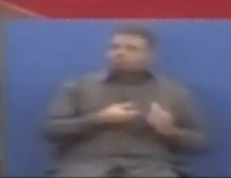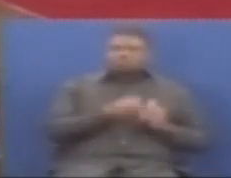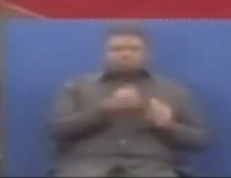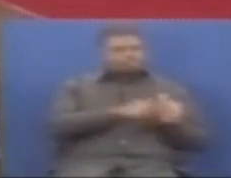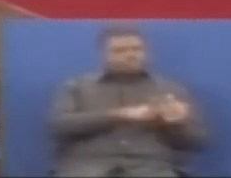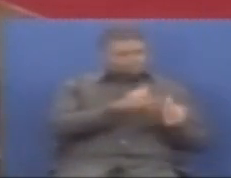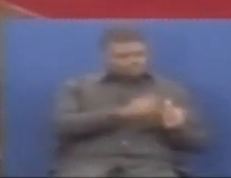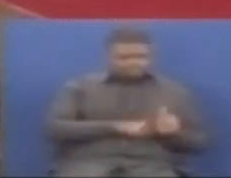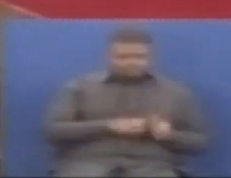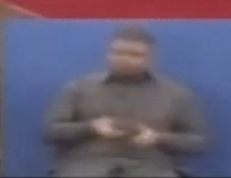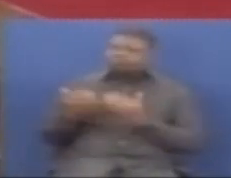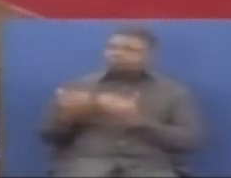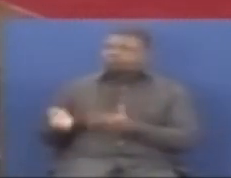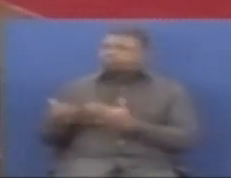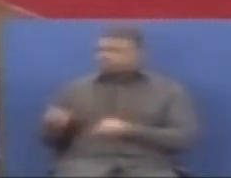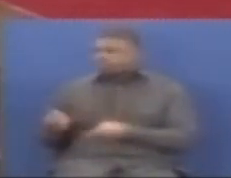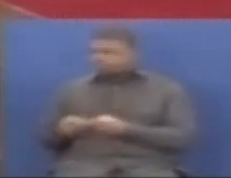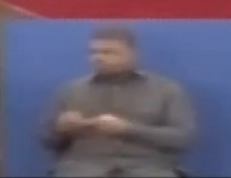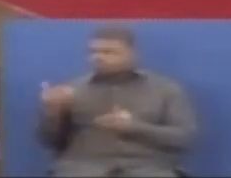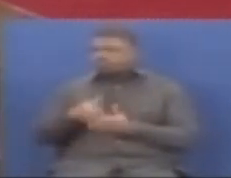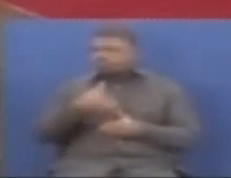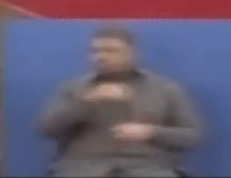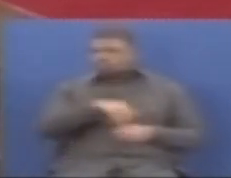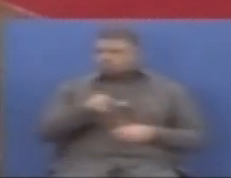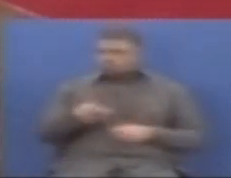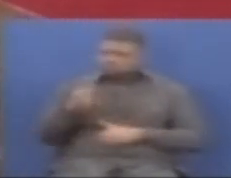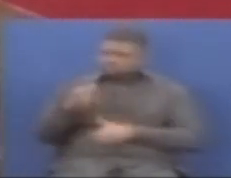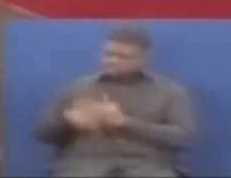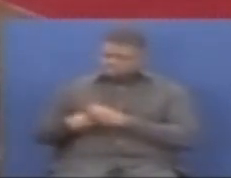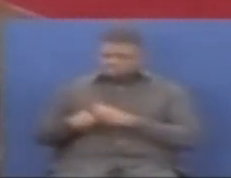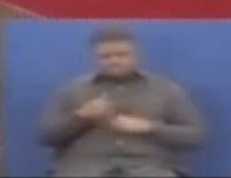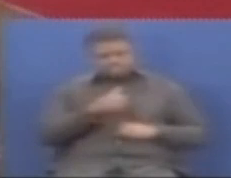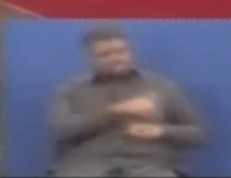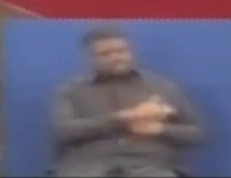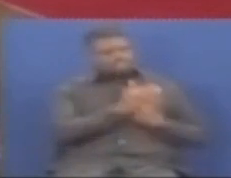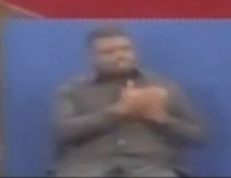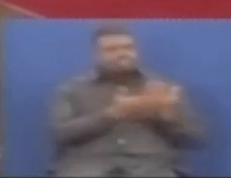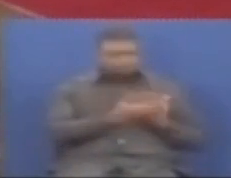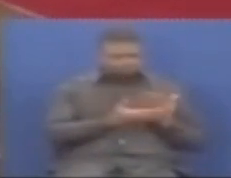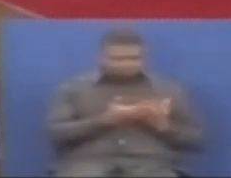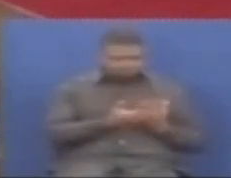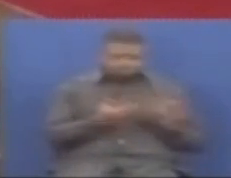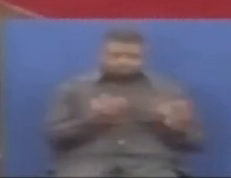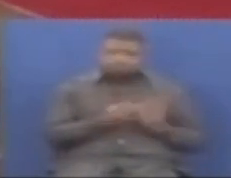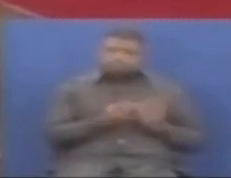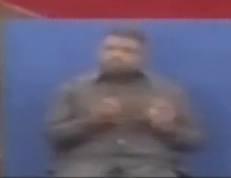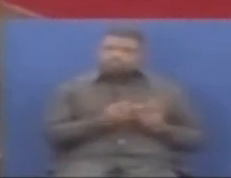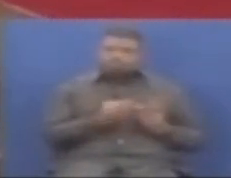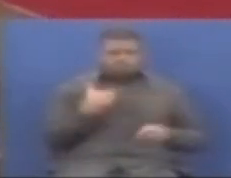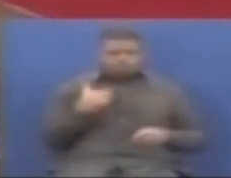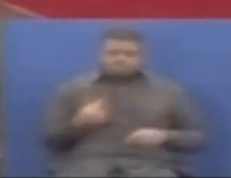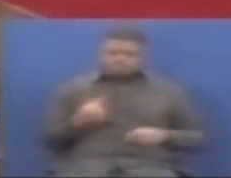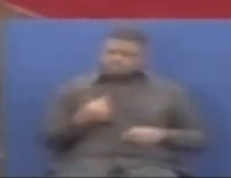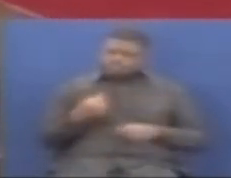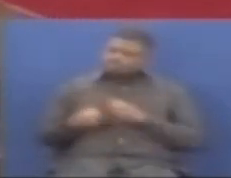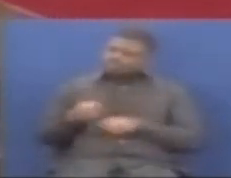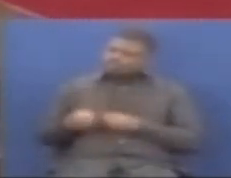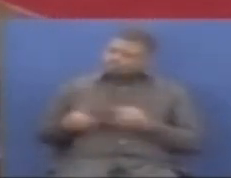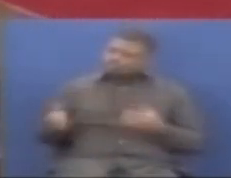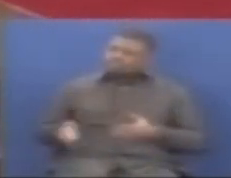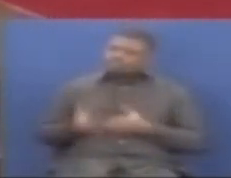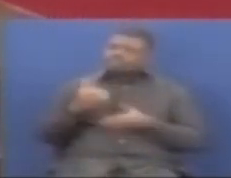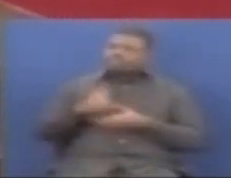ikiwemo masoko ya mazao ya chakula ni jukumu endelevu. Utekelezaji wa jukumu hilo huhusisha taasisi ya